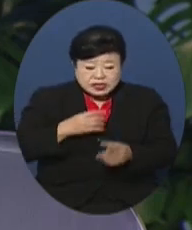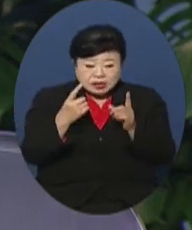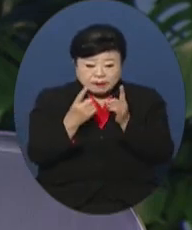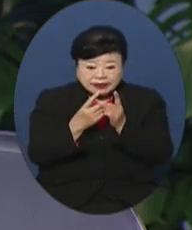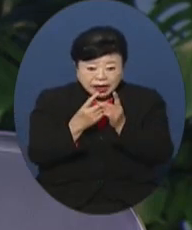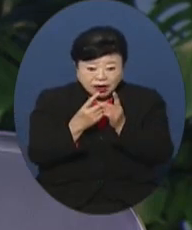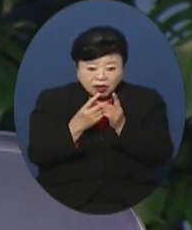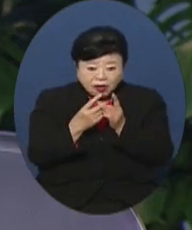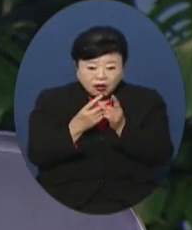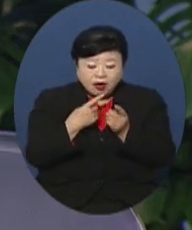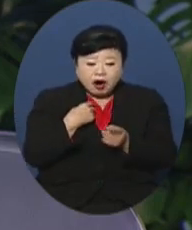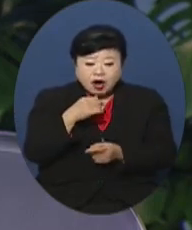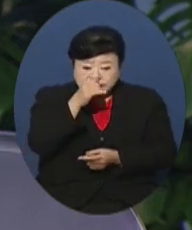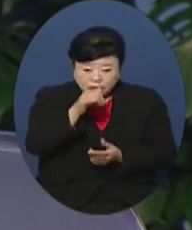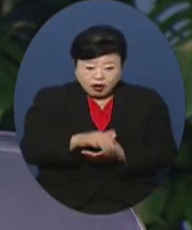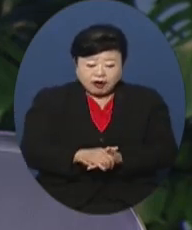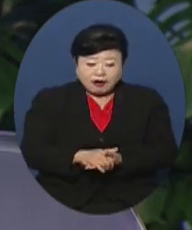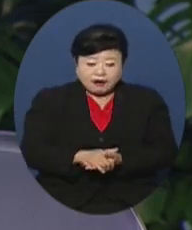것이 있었습니다.